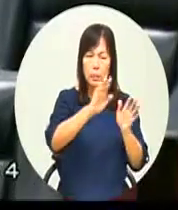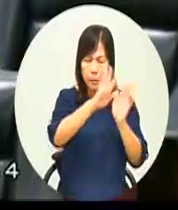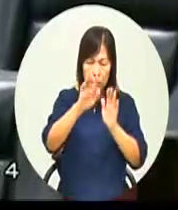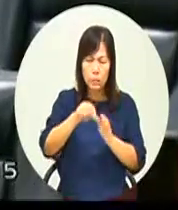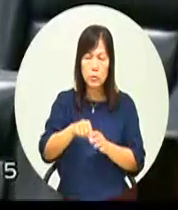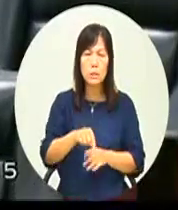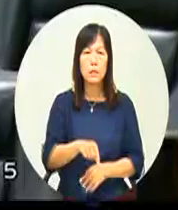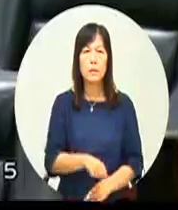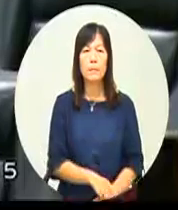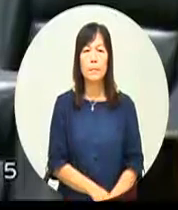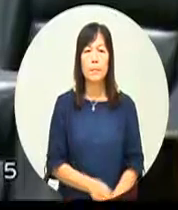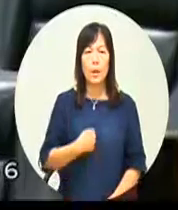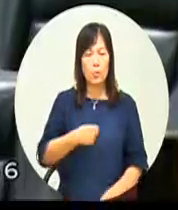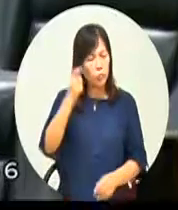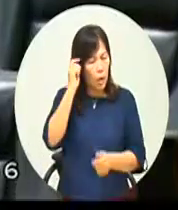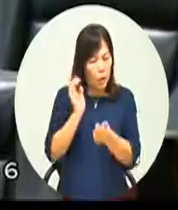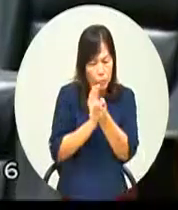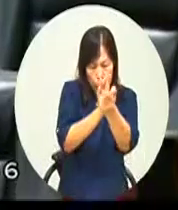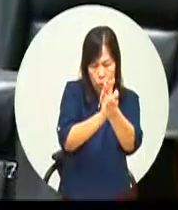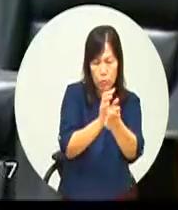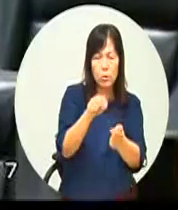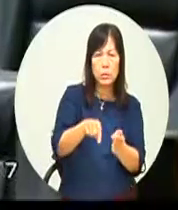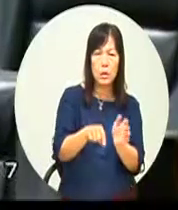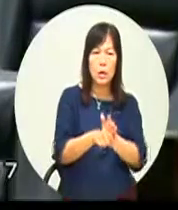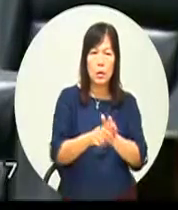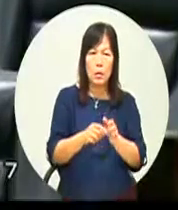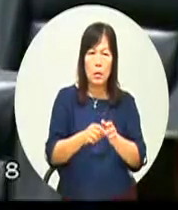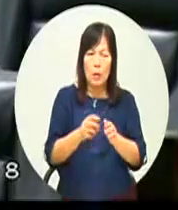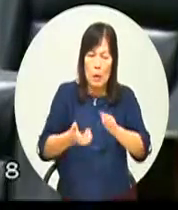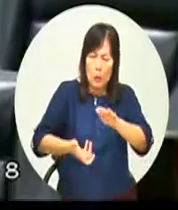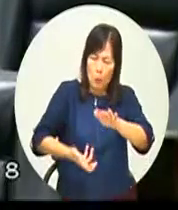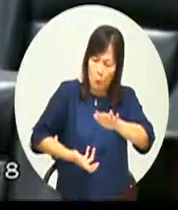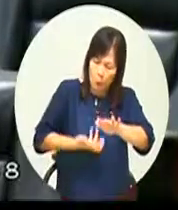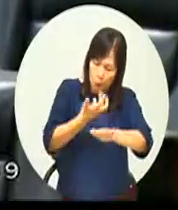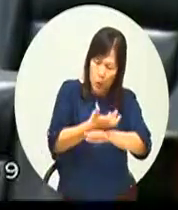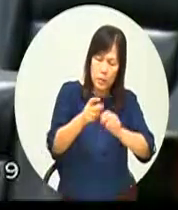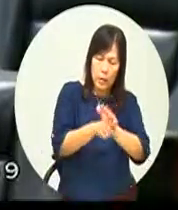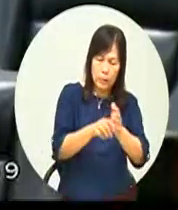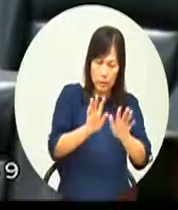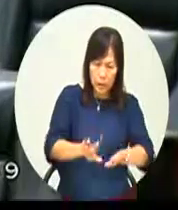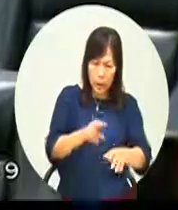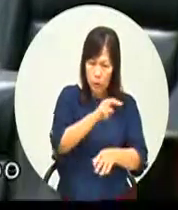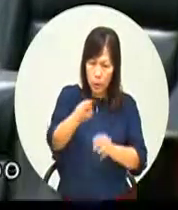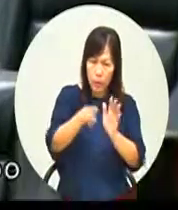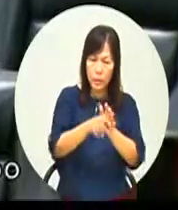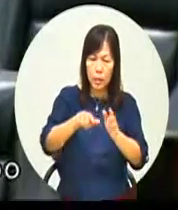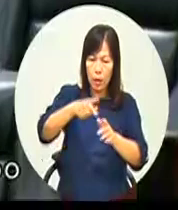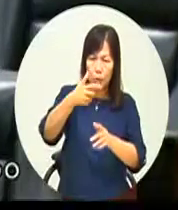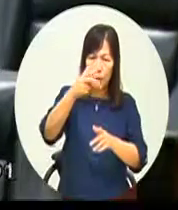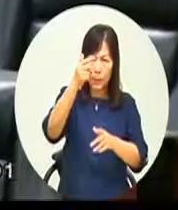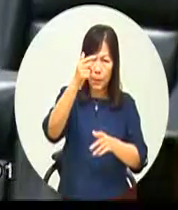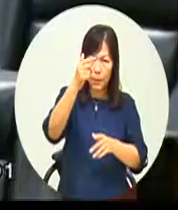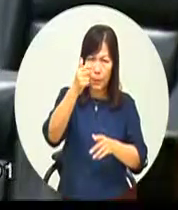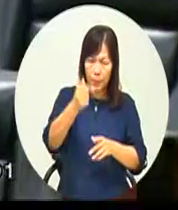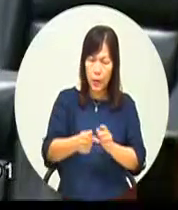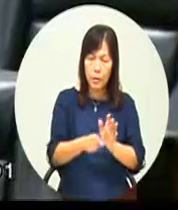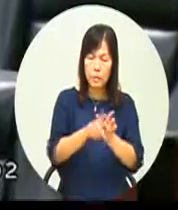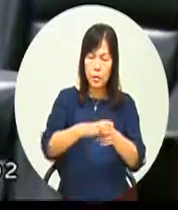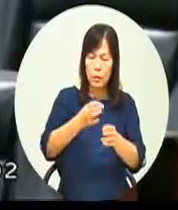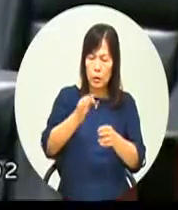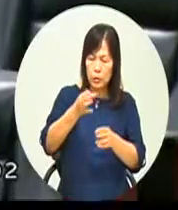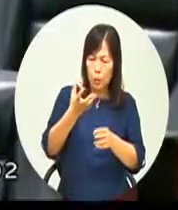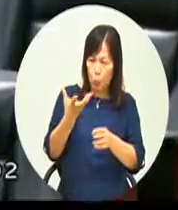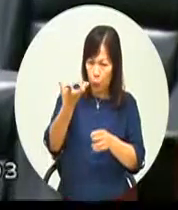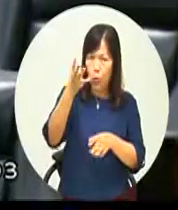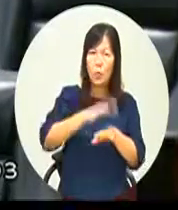下，我觉得要去推动这个东西是要付出比账面上看到的这个600亿的预算还要更高的成本、